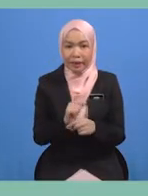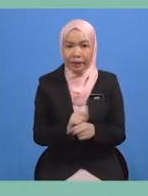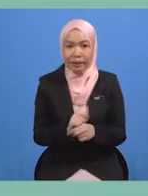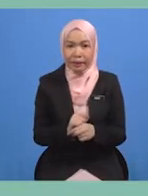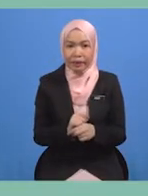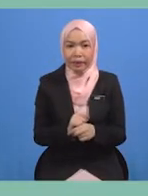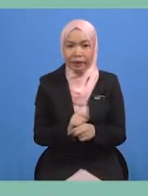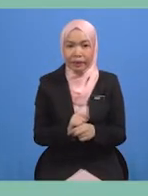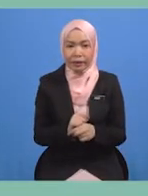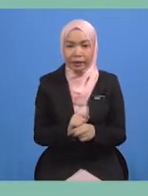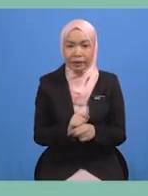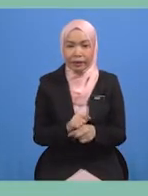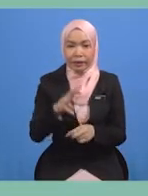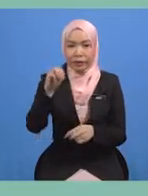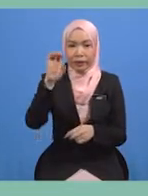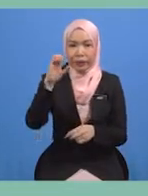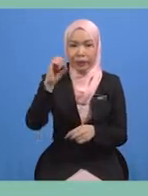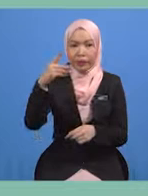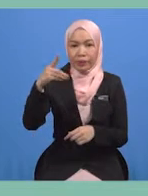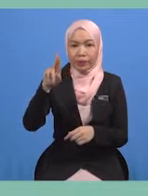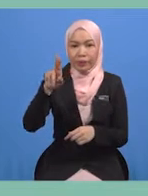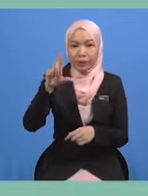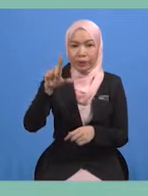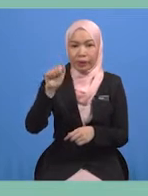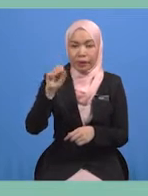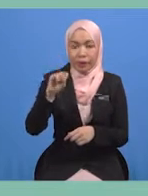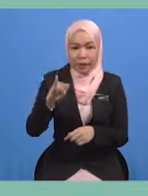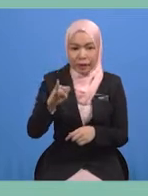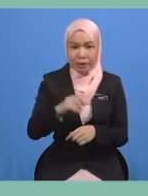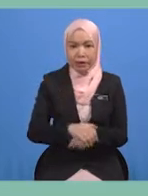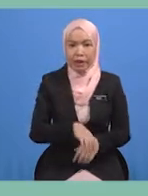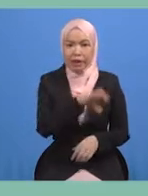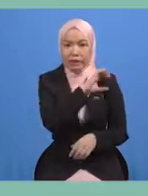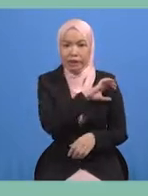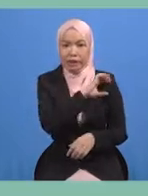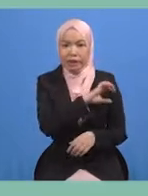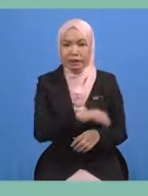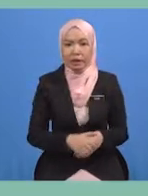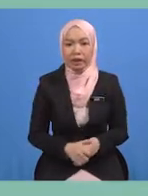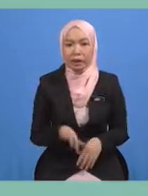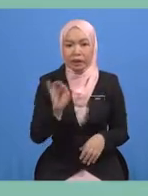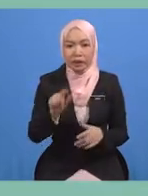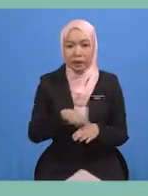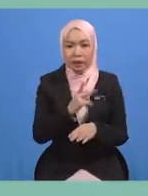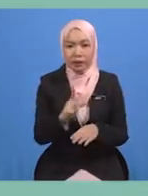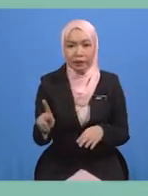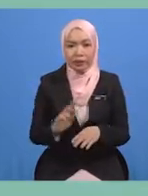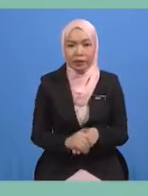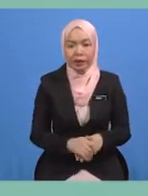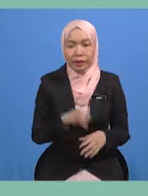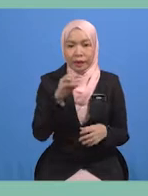modulasi amplitude ialah teknik pemodulatan yang